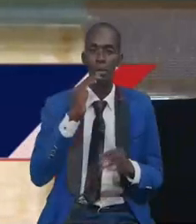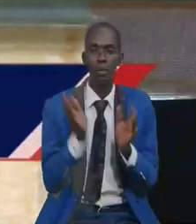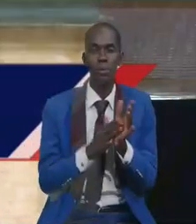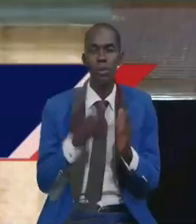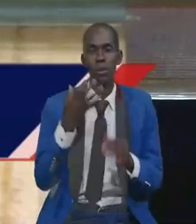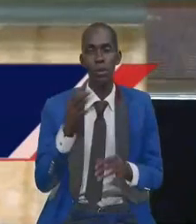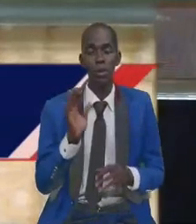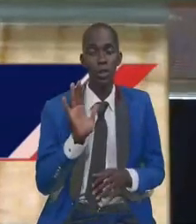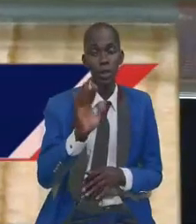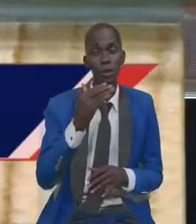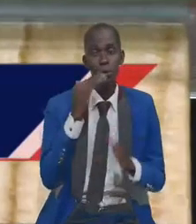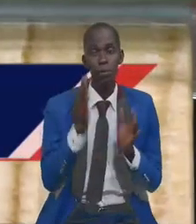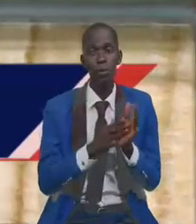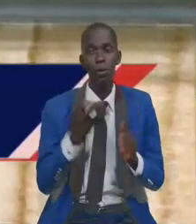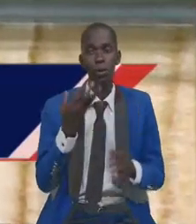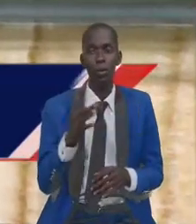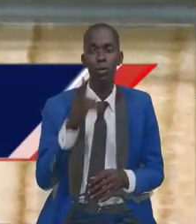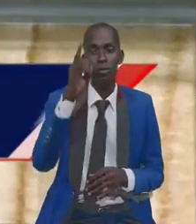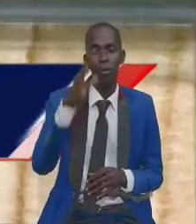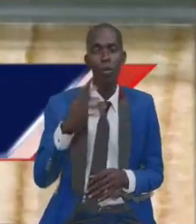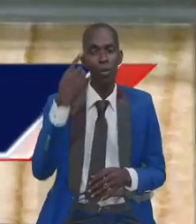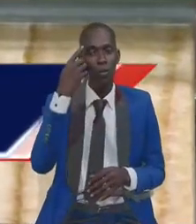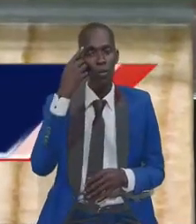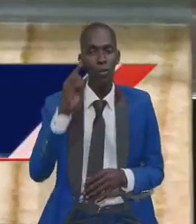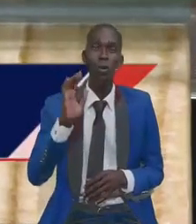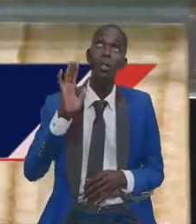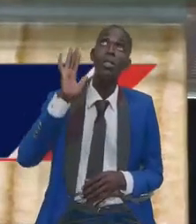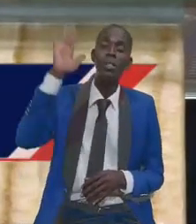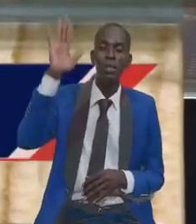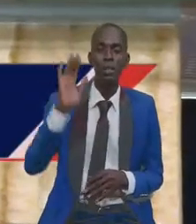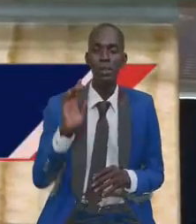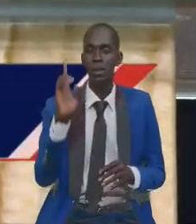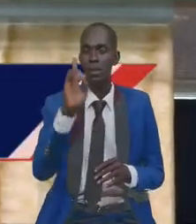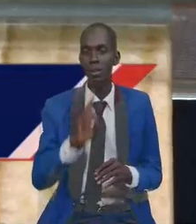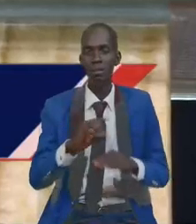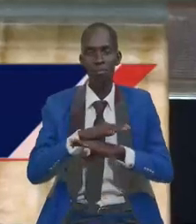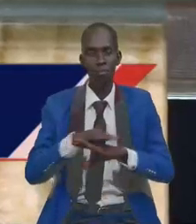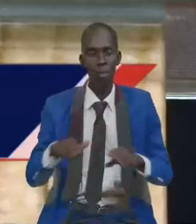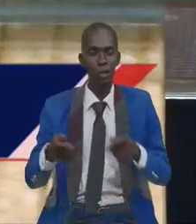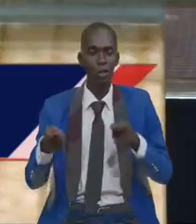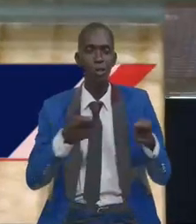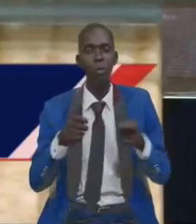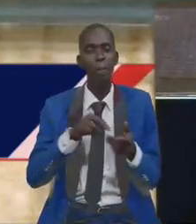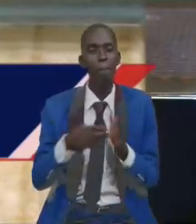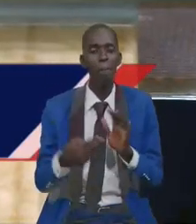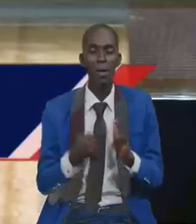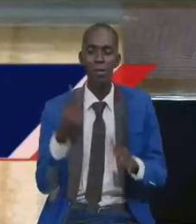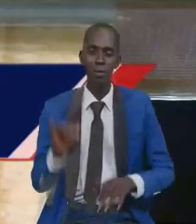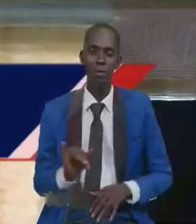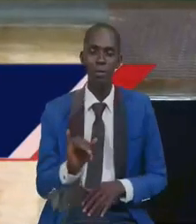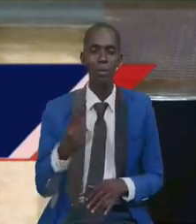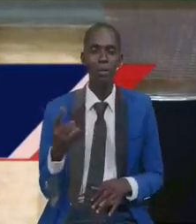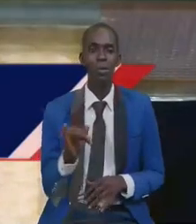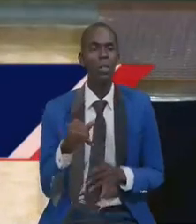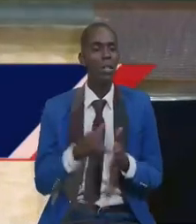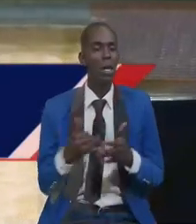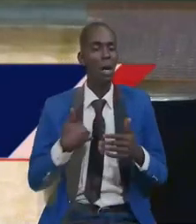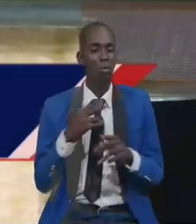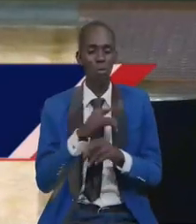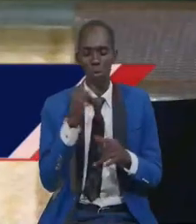sa domination infinie. Il dit que la domination de Dieu est pour l'infini. Cela n'a pas de date.